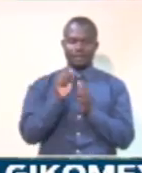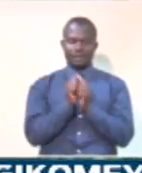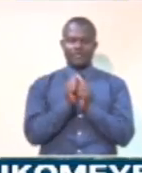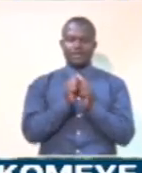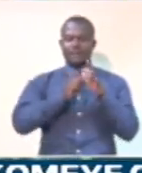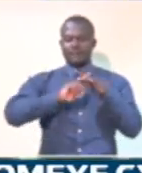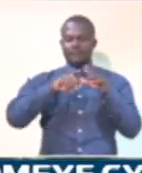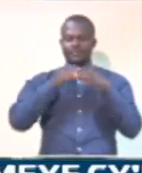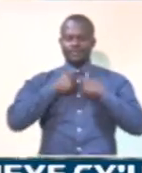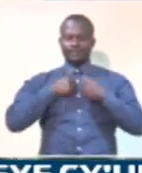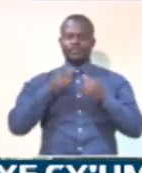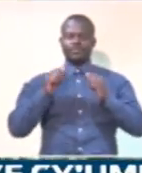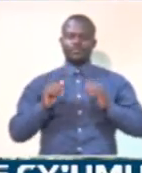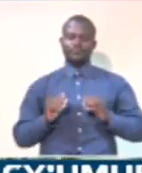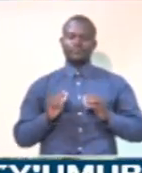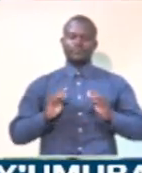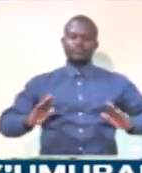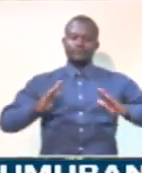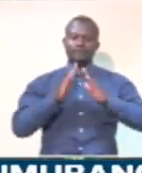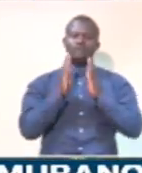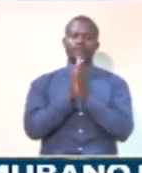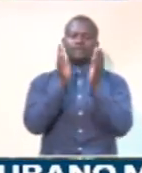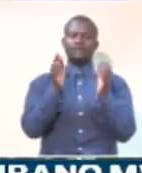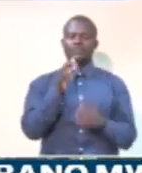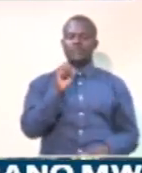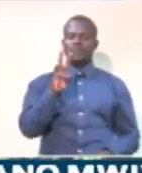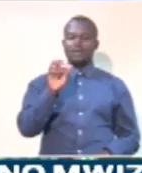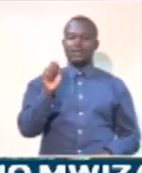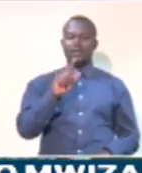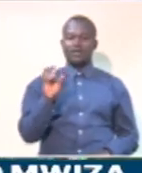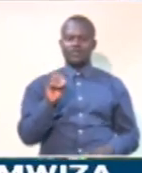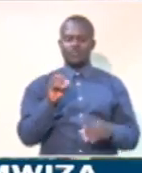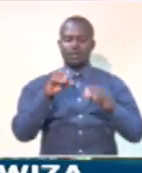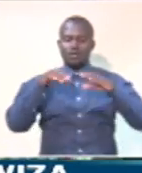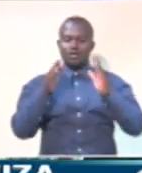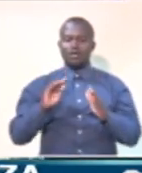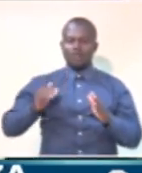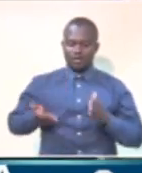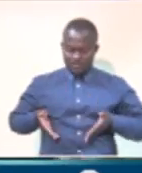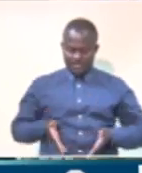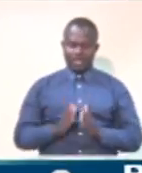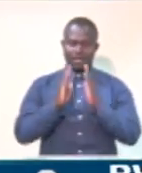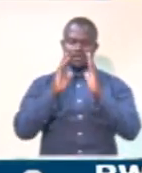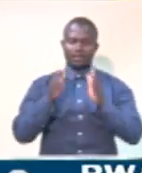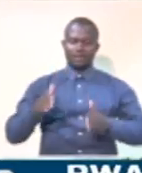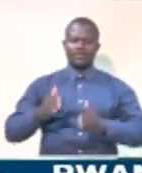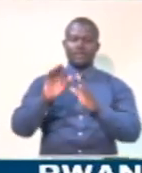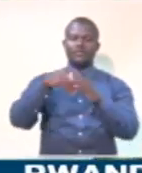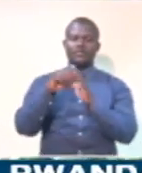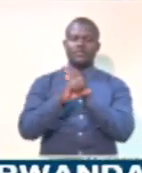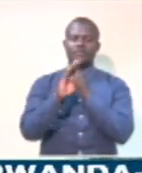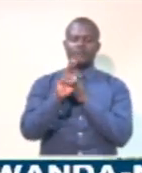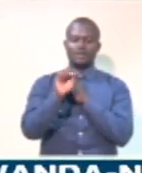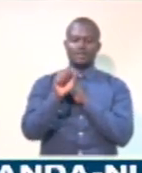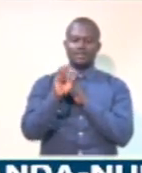Mubahungiye mu Rwanda iki kirunga kigitangira kuruka harimo Mawazo Devota umunye Kongo wabyariye mu nzira yerekeza mu murenge wa Busasamana mu